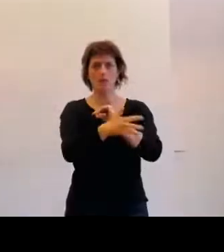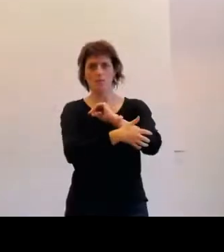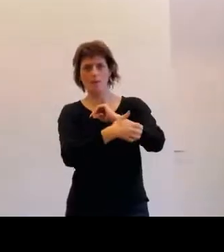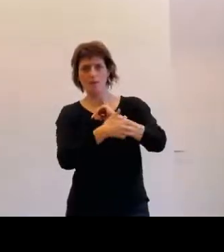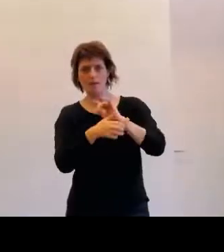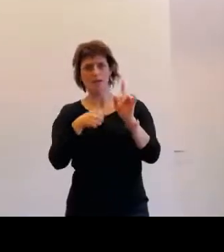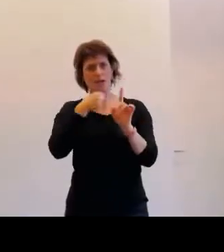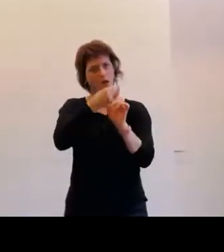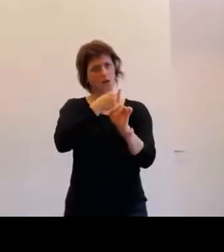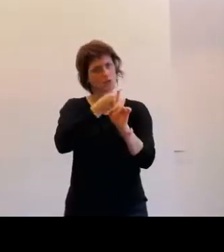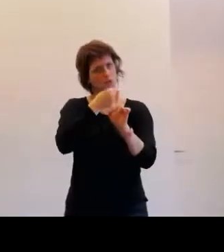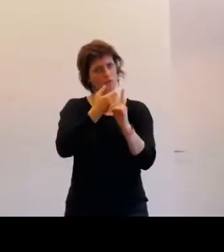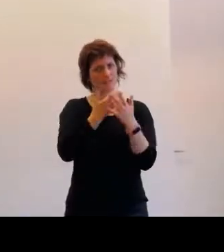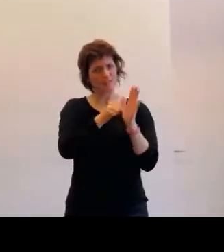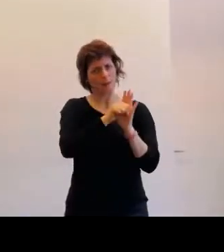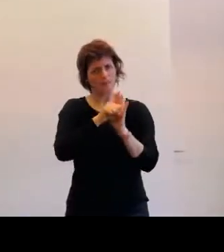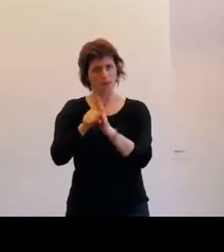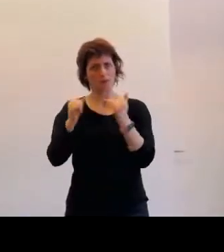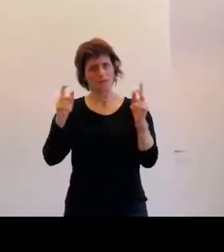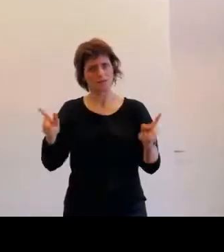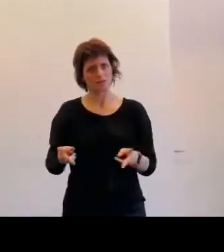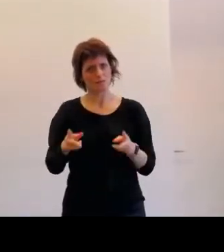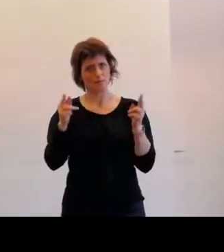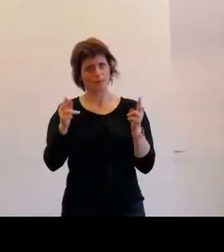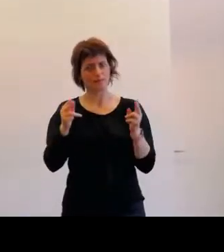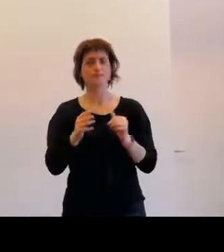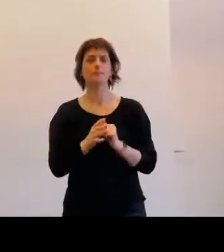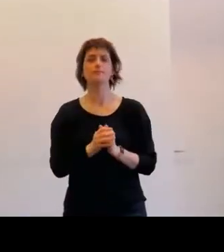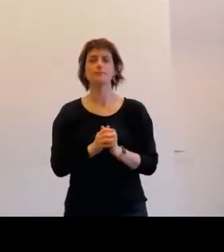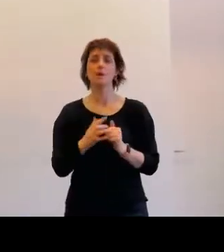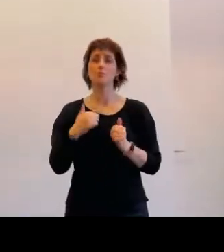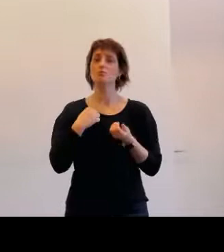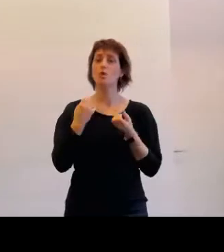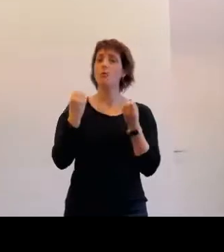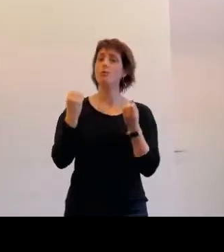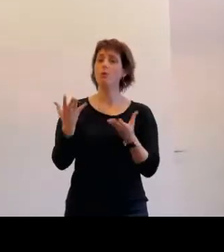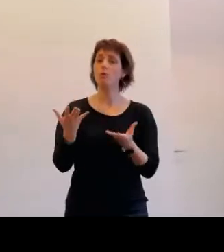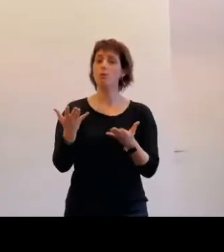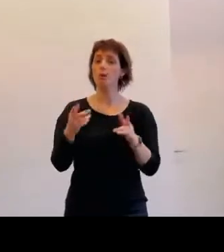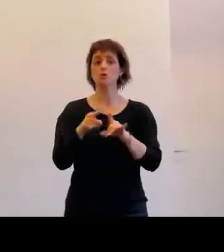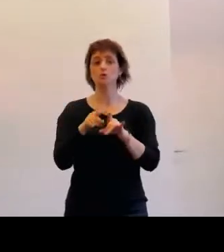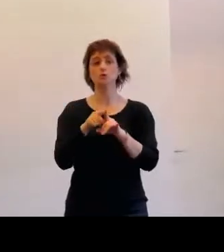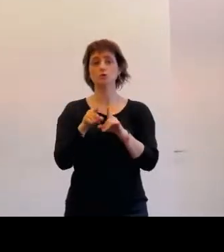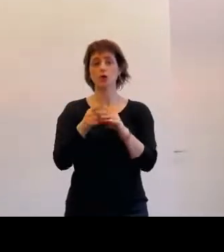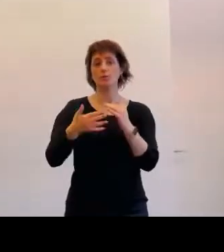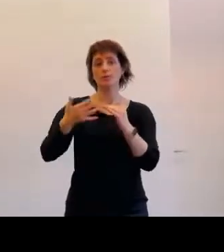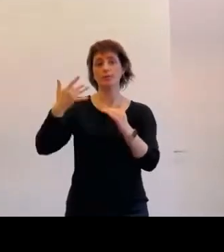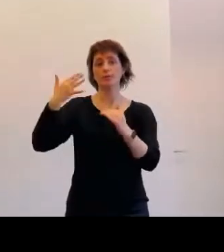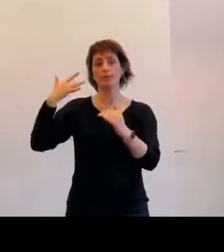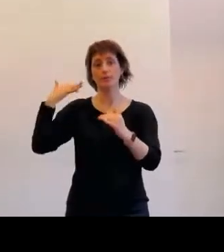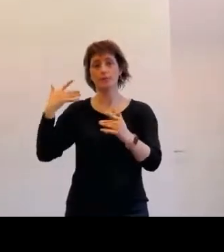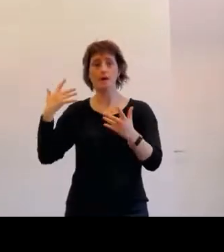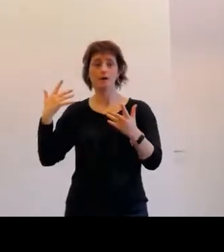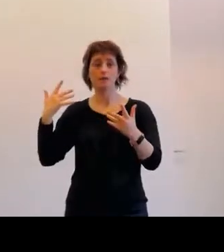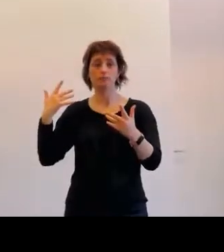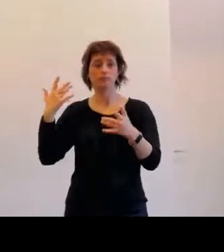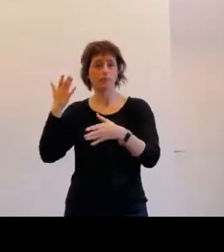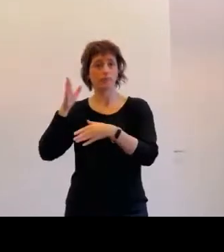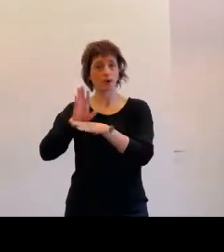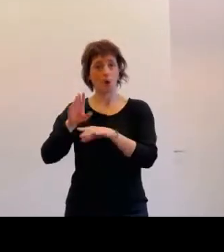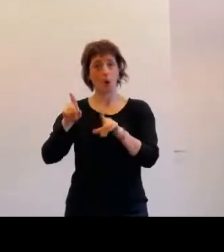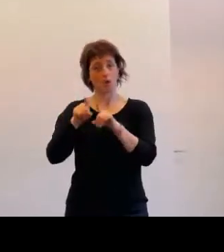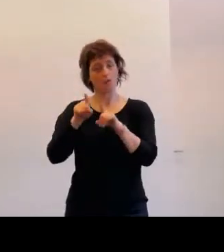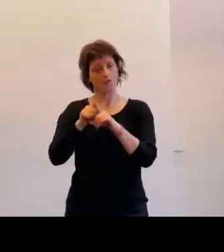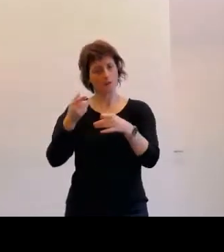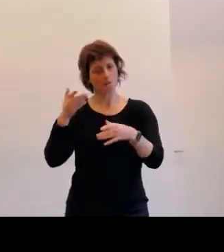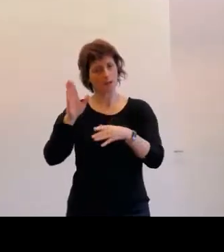une priorité du mandat municipal. Je vous propose un point des actions entreprises ces derniers mois, ainsi qu'un focus